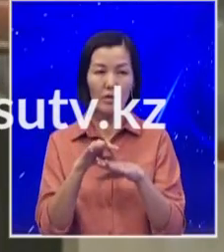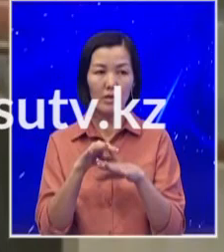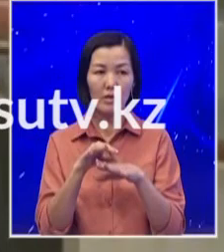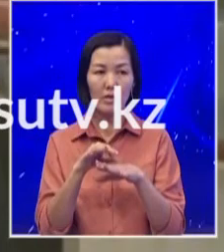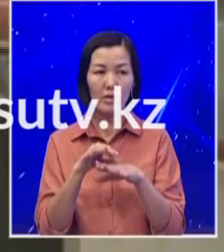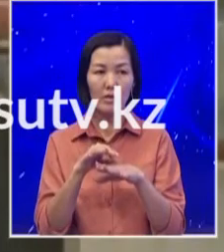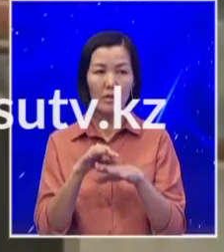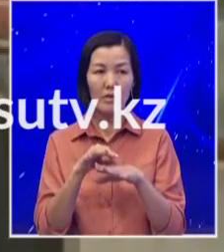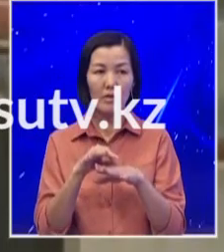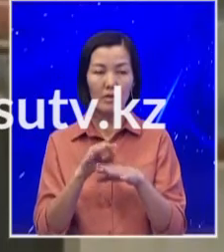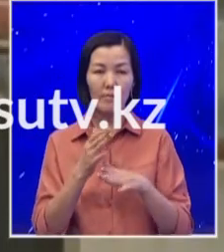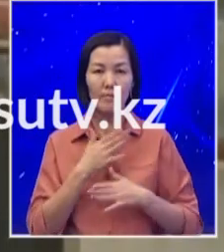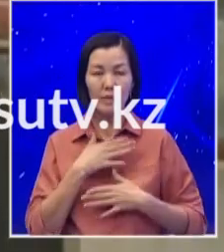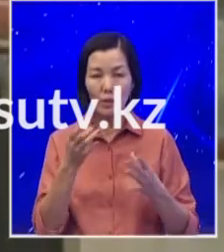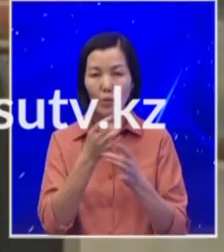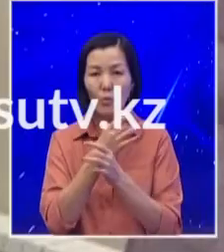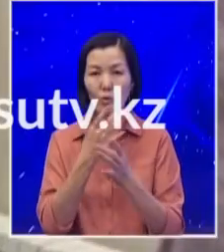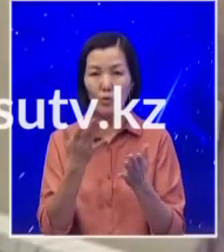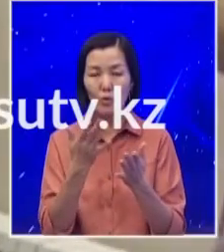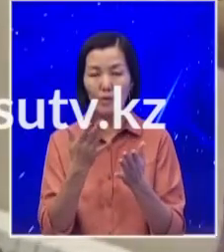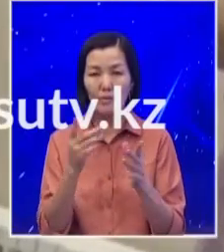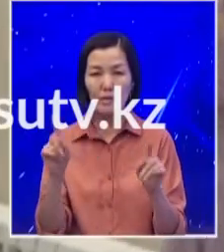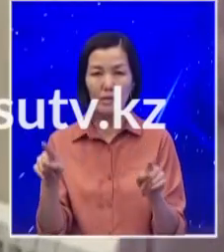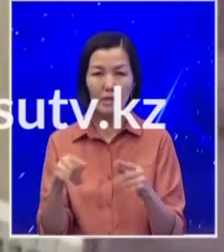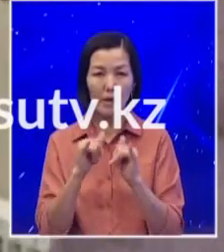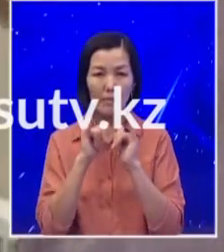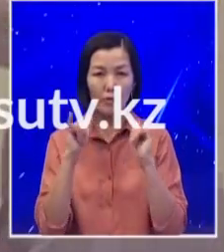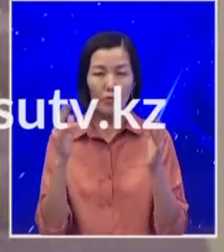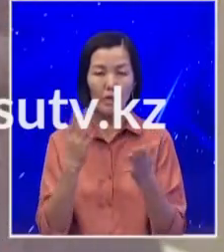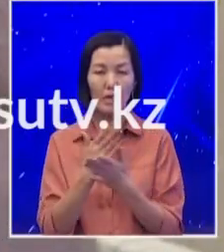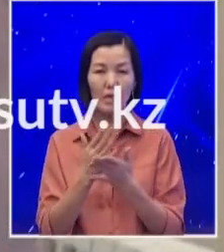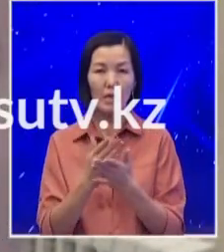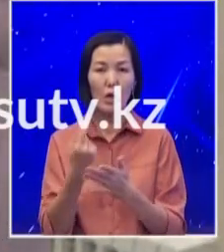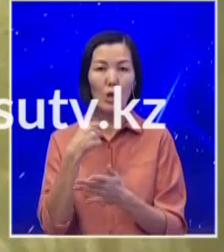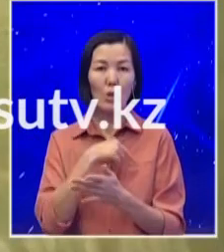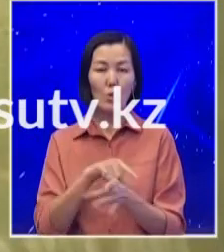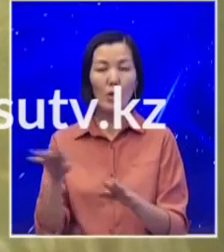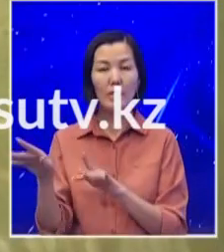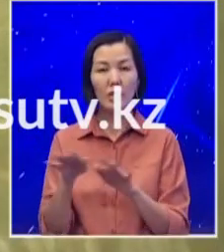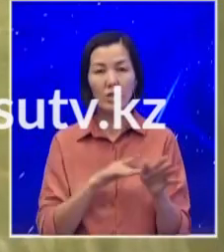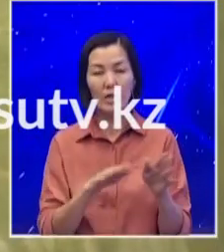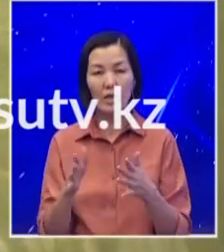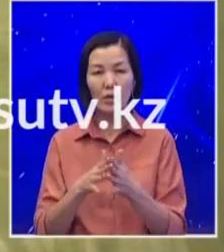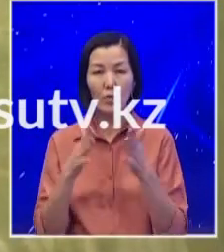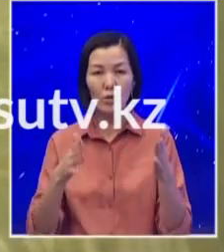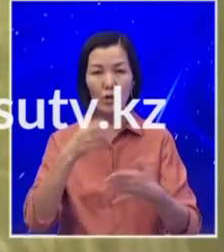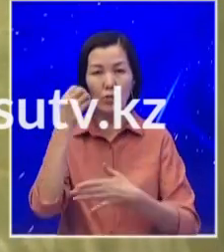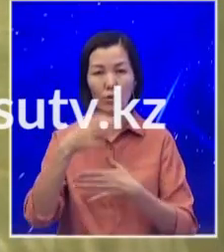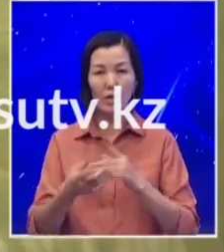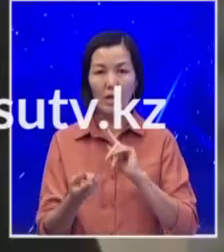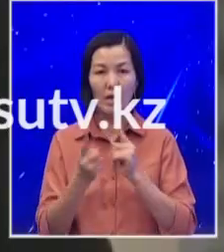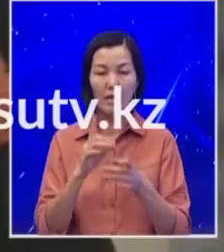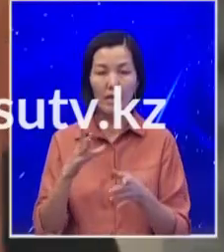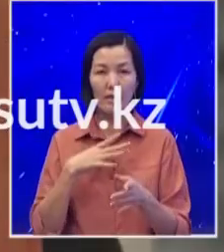Бұның бәрі біздің мәдениетіміз. Бүгінде аталмыш музей рухани шаралар өтетін үлкен орталыққа айналып